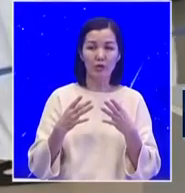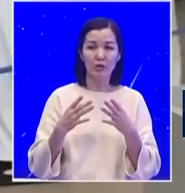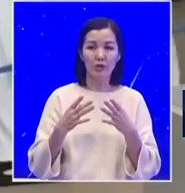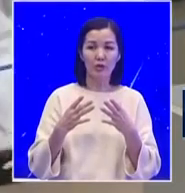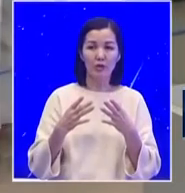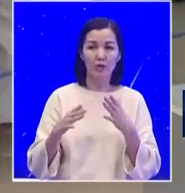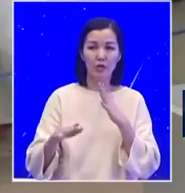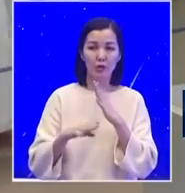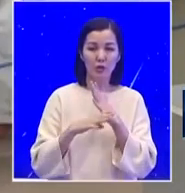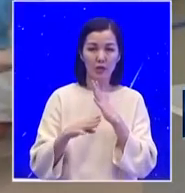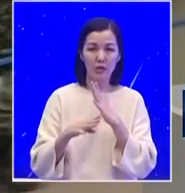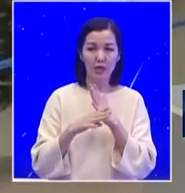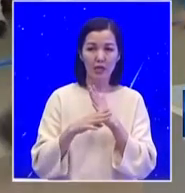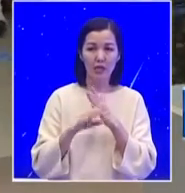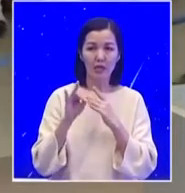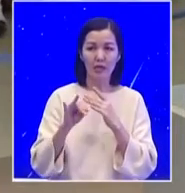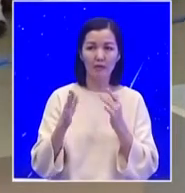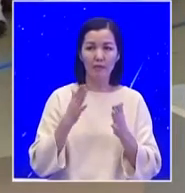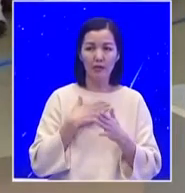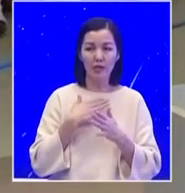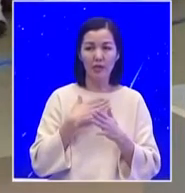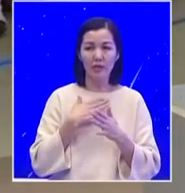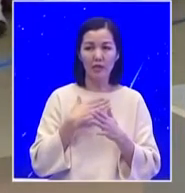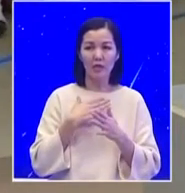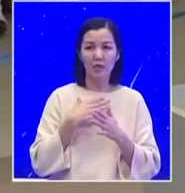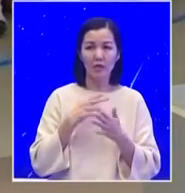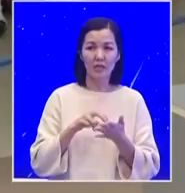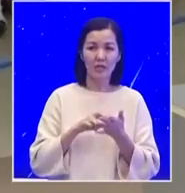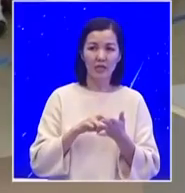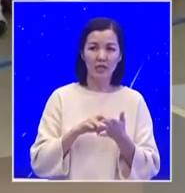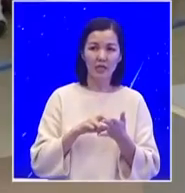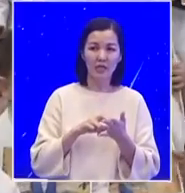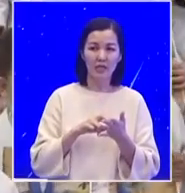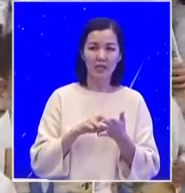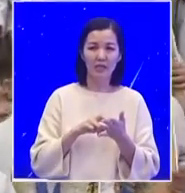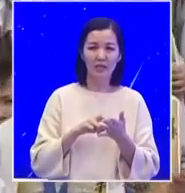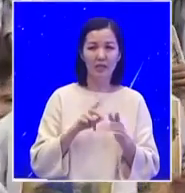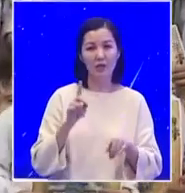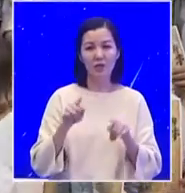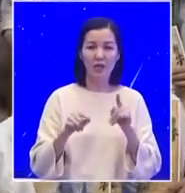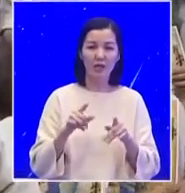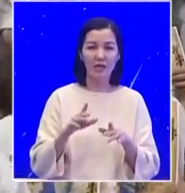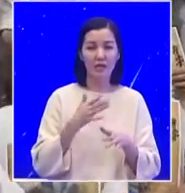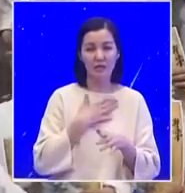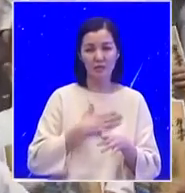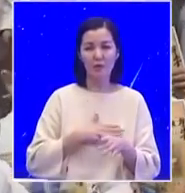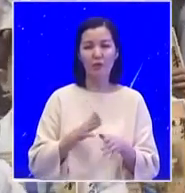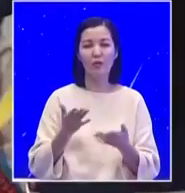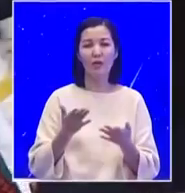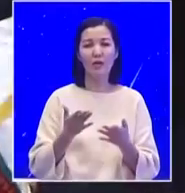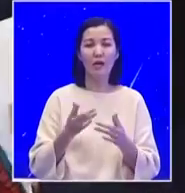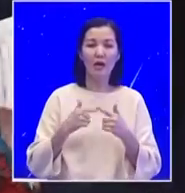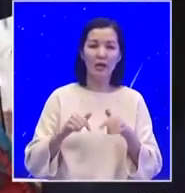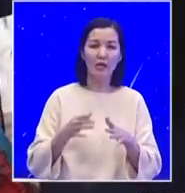И мне иногда бывает страшно, но а так мне не страшно. Каждый поединок – бесценный опыт, говорят организаторы.